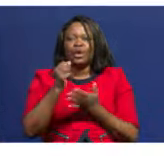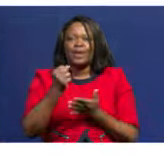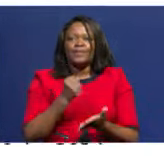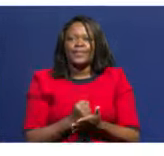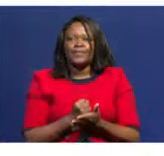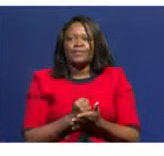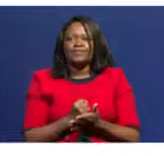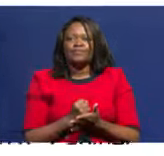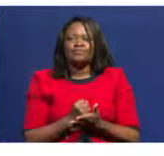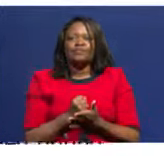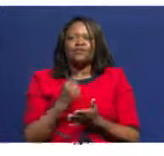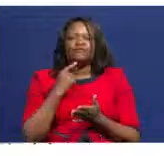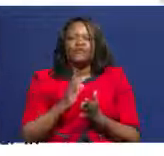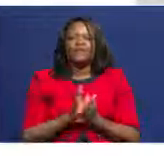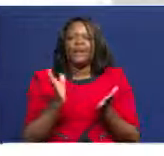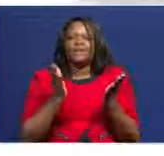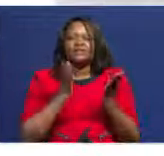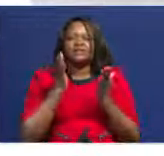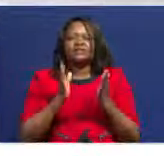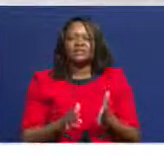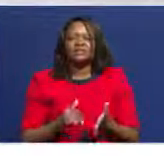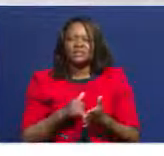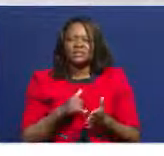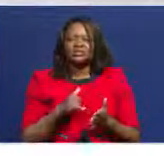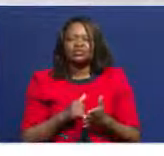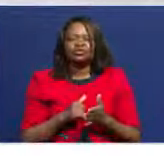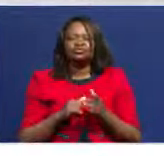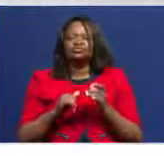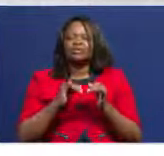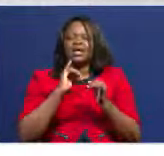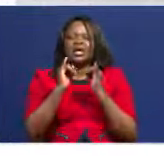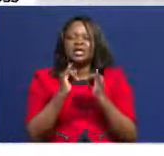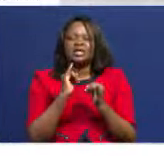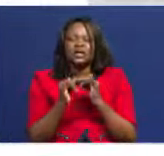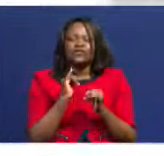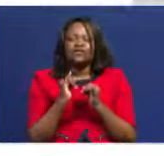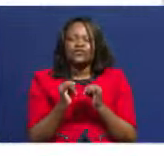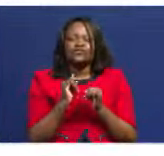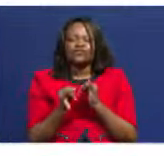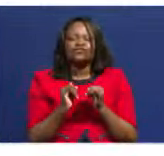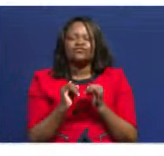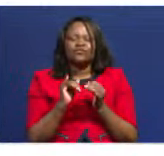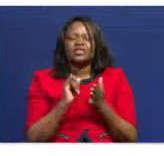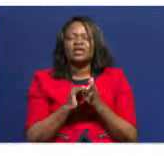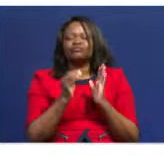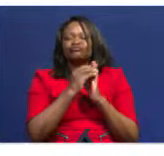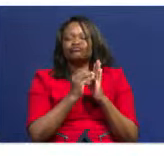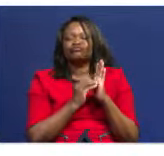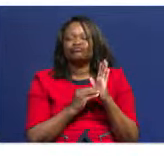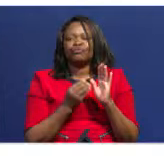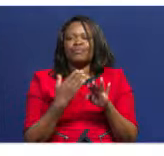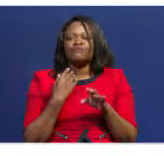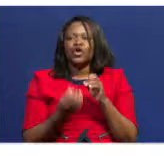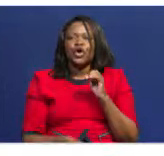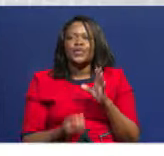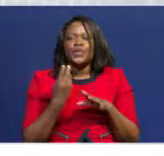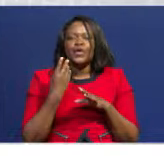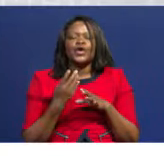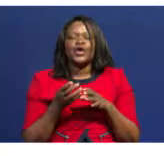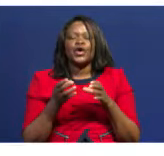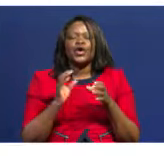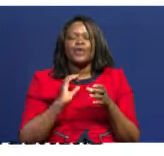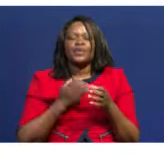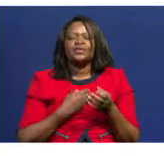wa maafisa utumishi wa umma, yakiwemo mahojiano yanayoendelea ya watainiwa waliorodheshwa kabla ya kubuniwa kwa kamati ya pande